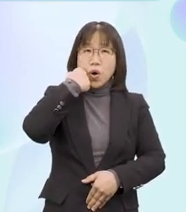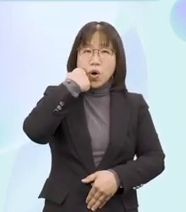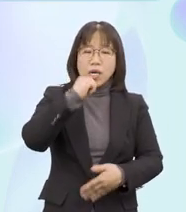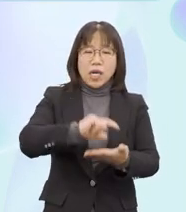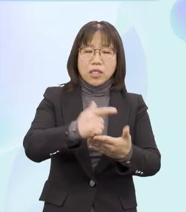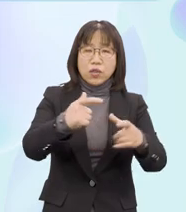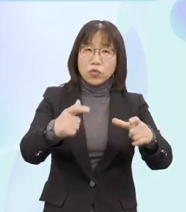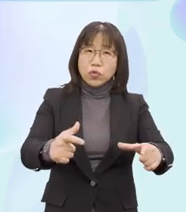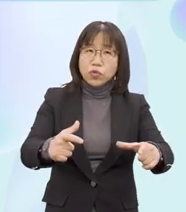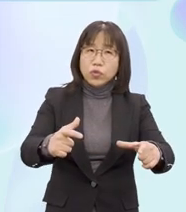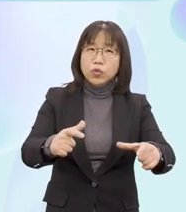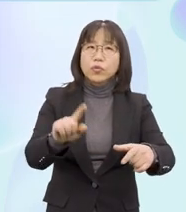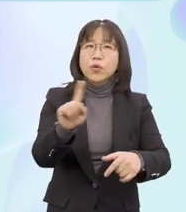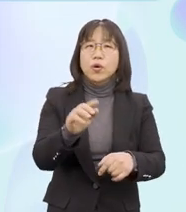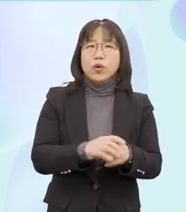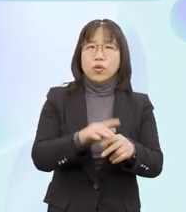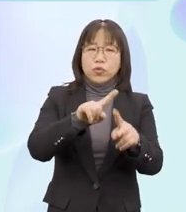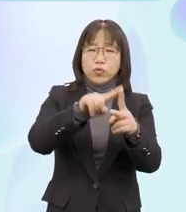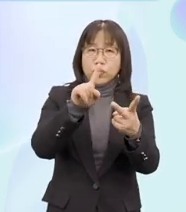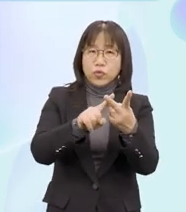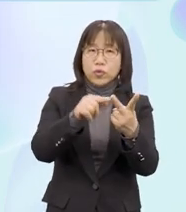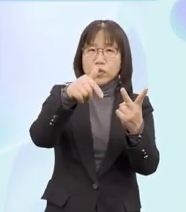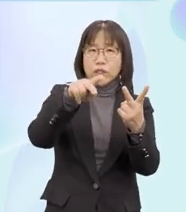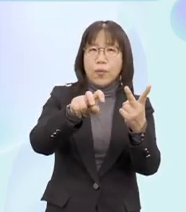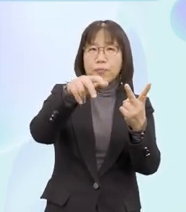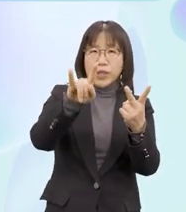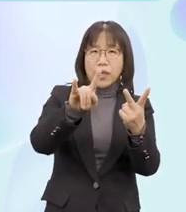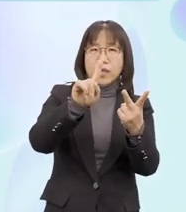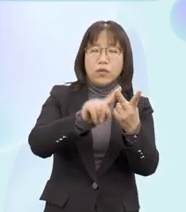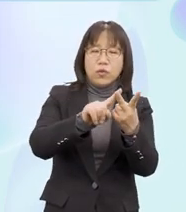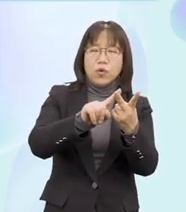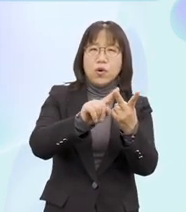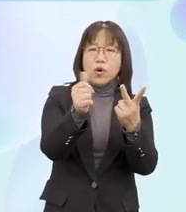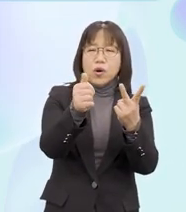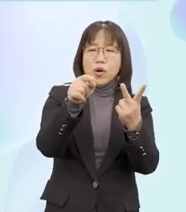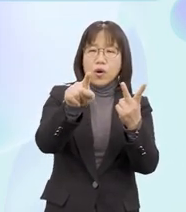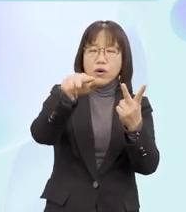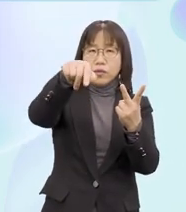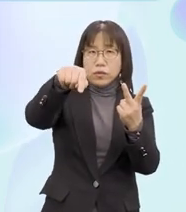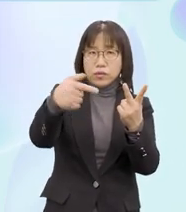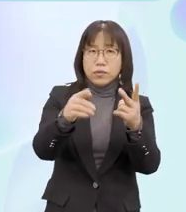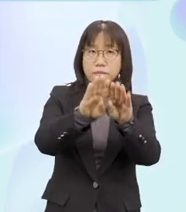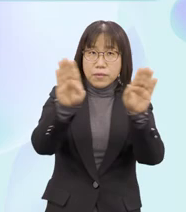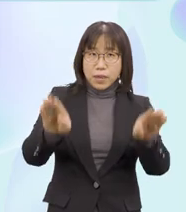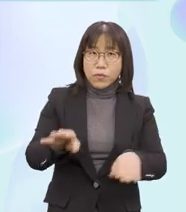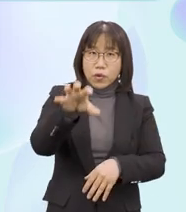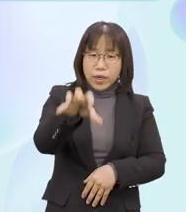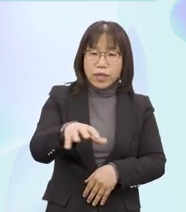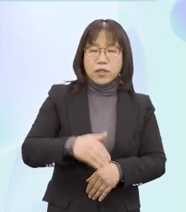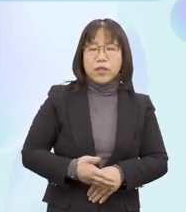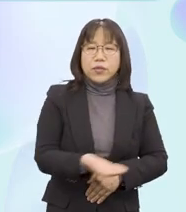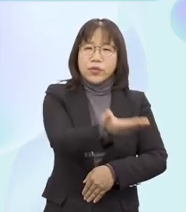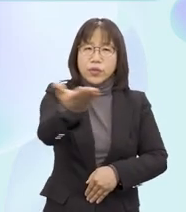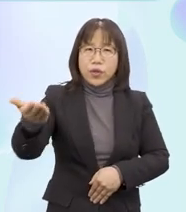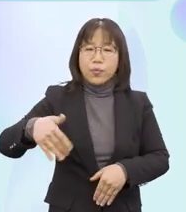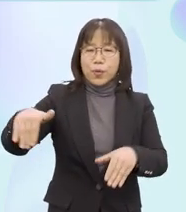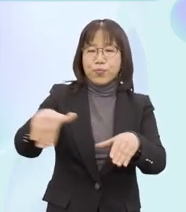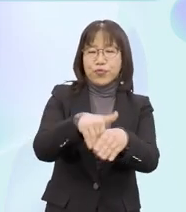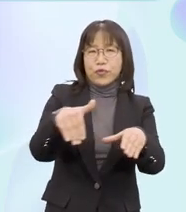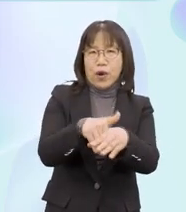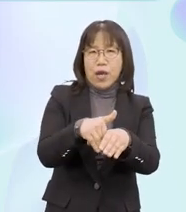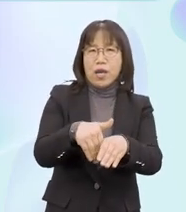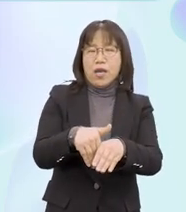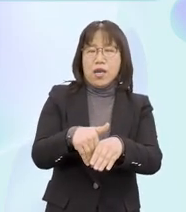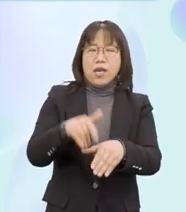어려웠는데요 강서구의 대표 문화 시설인 겸 제 정서 미술관과 허준박물관 에서 국민들의 문화 갈증을